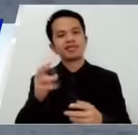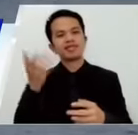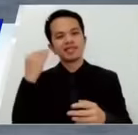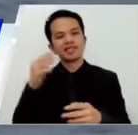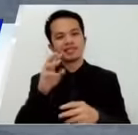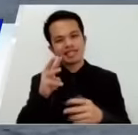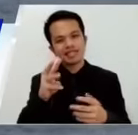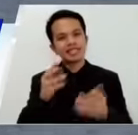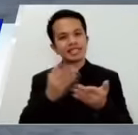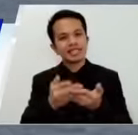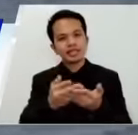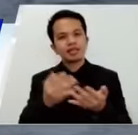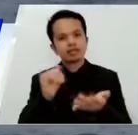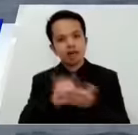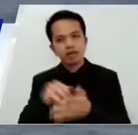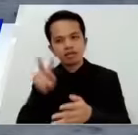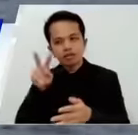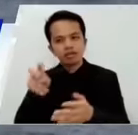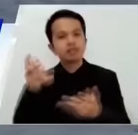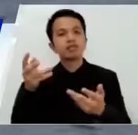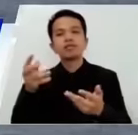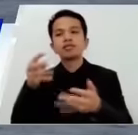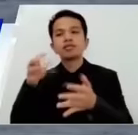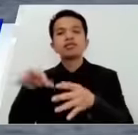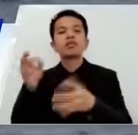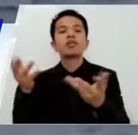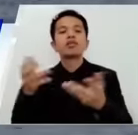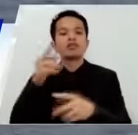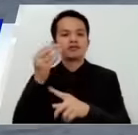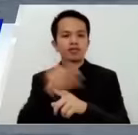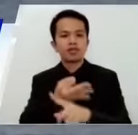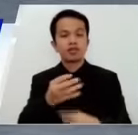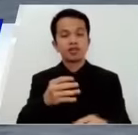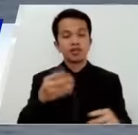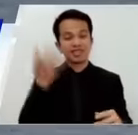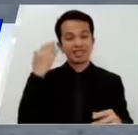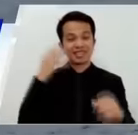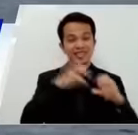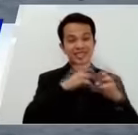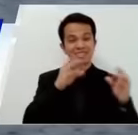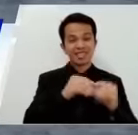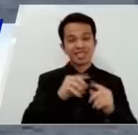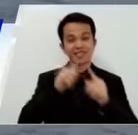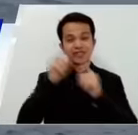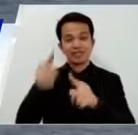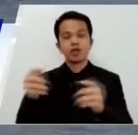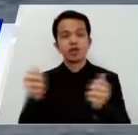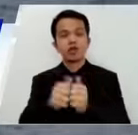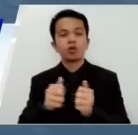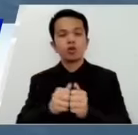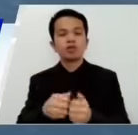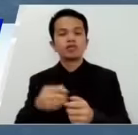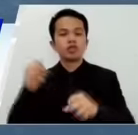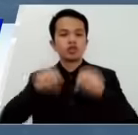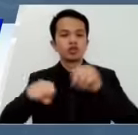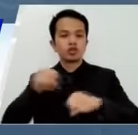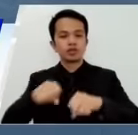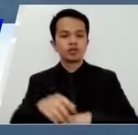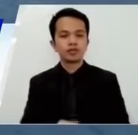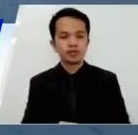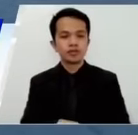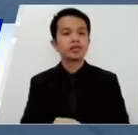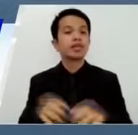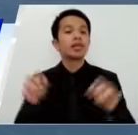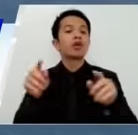na namataan doon nitong Pebrero nung magpunta ang GMA Integrated News kasama ang Bureau of Fisheries and Aquatic Resources, kasama ang